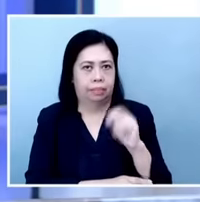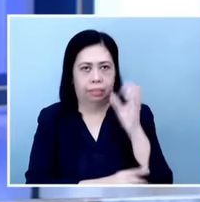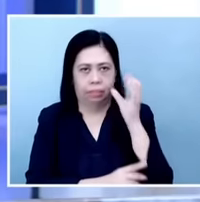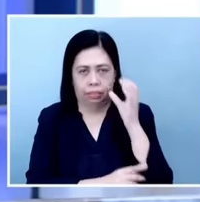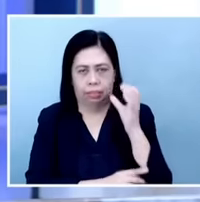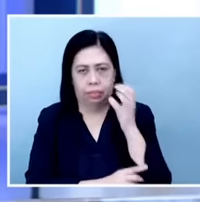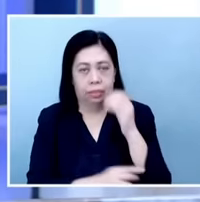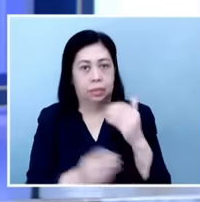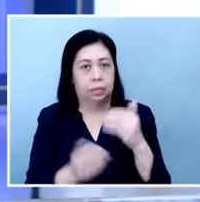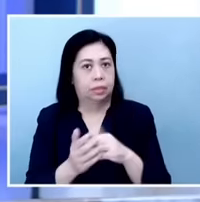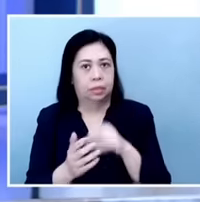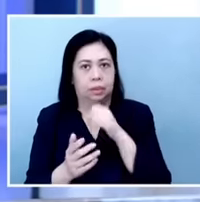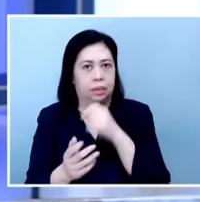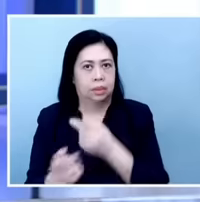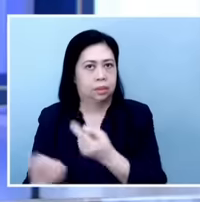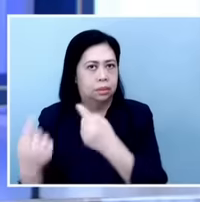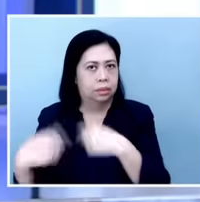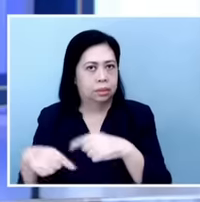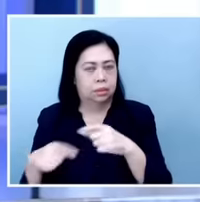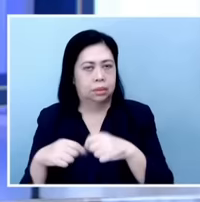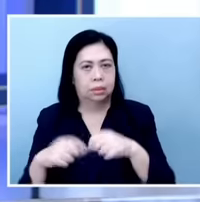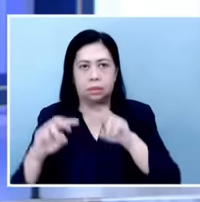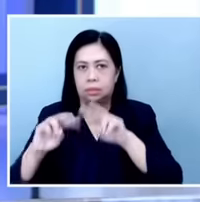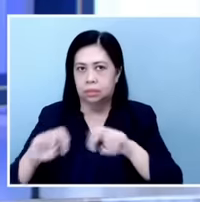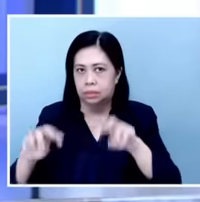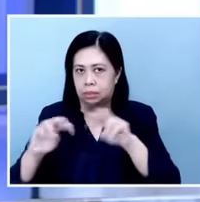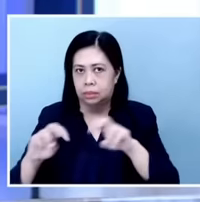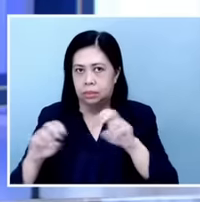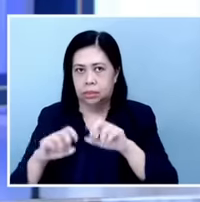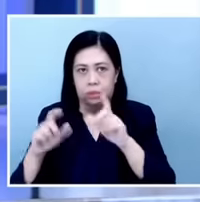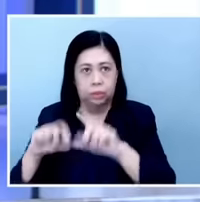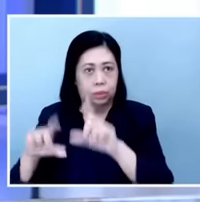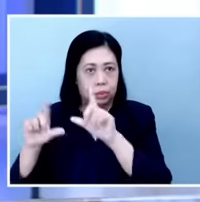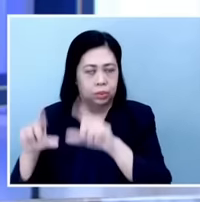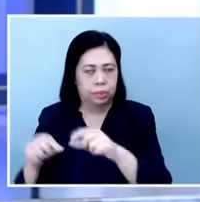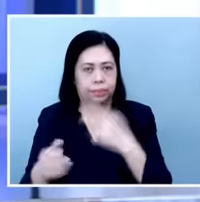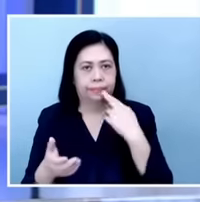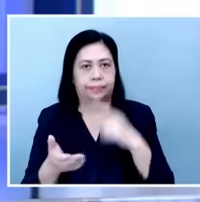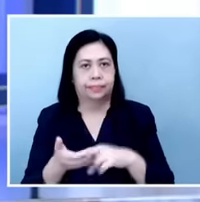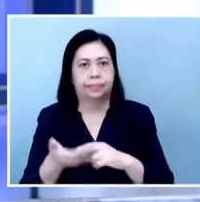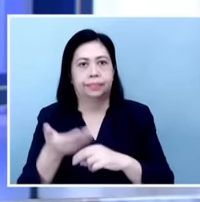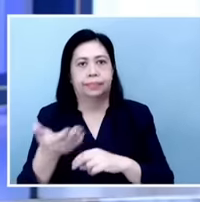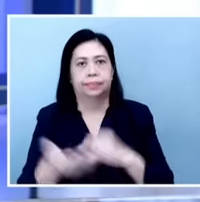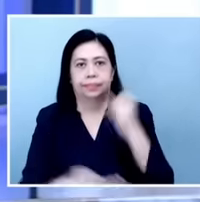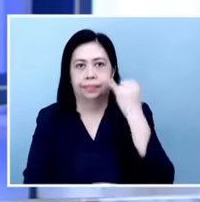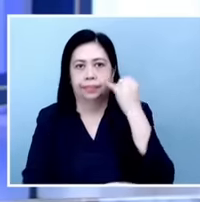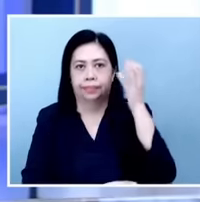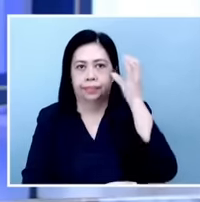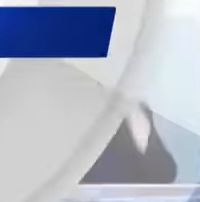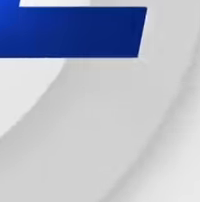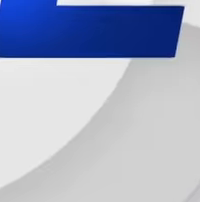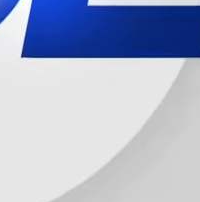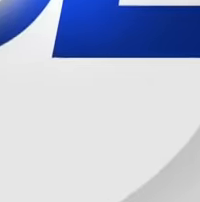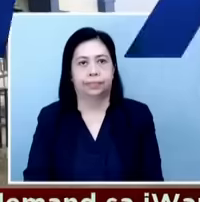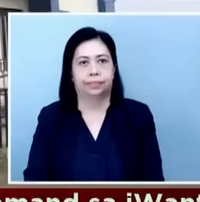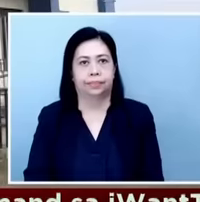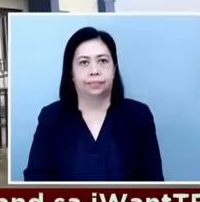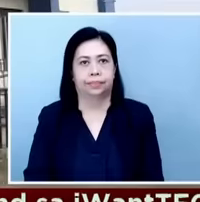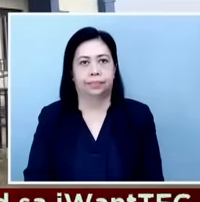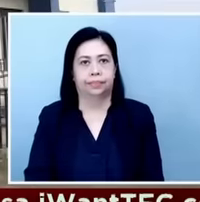sumipot si De Castro sa preliminary investigation. Nagpapatrol, Jeff Caparas.